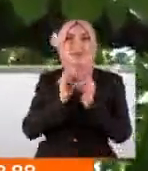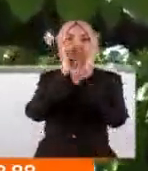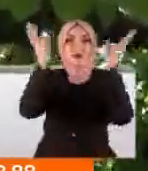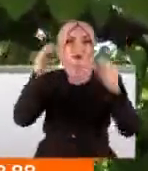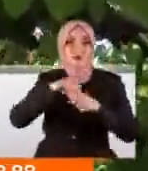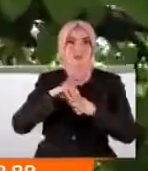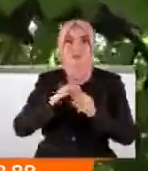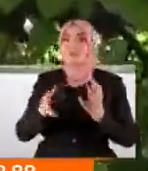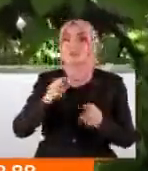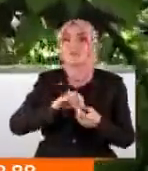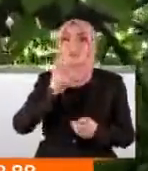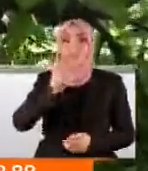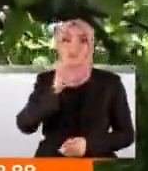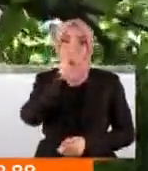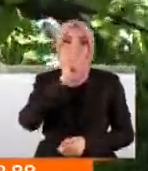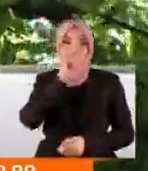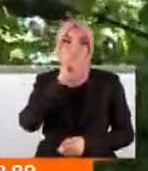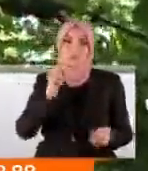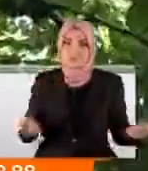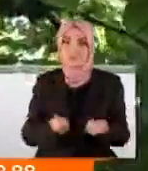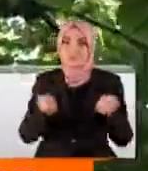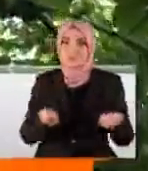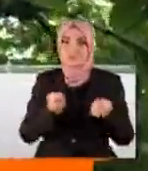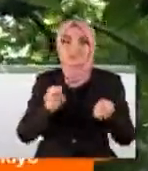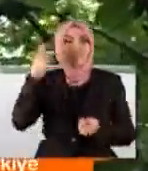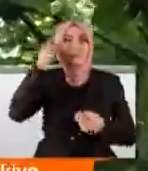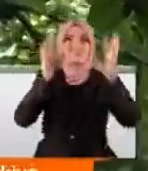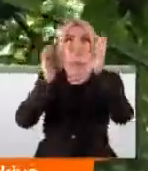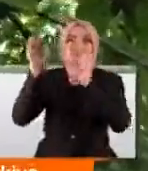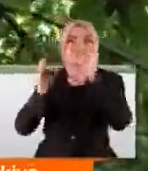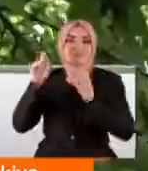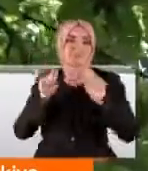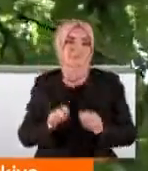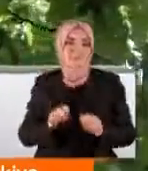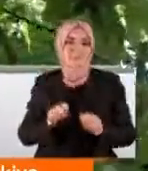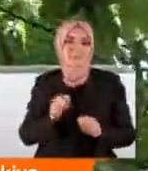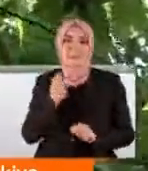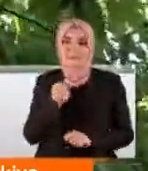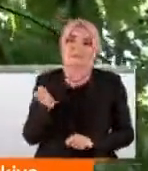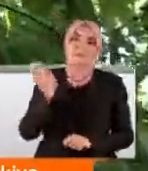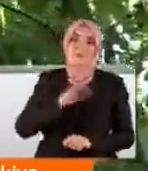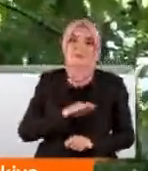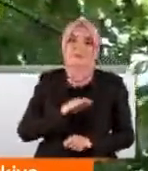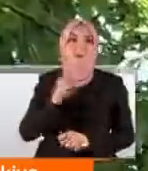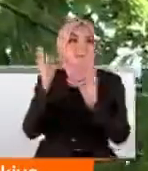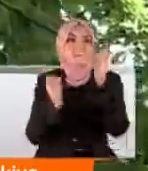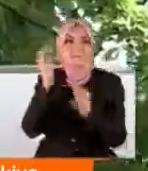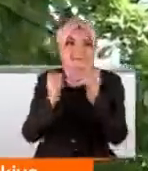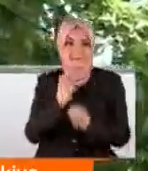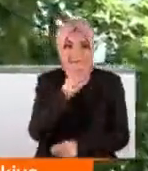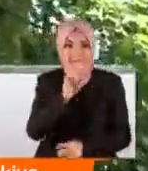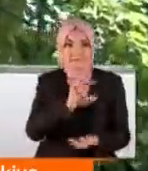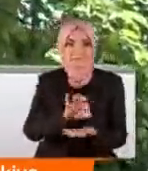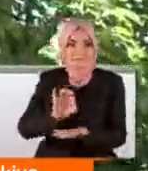işçi harıl harıl kiraz topluyor ve birazdan toplamış oldukları o kirazlar tek tek seçilecek. Ardından da kaliteli